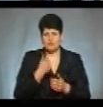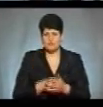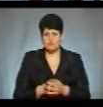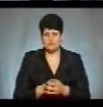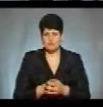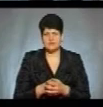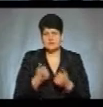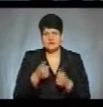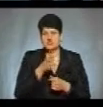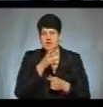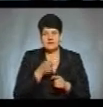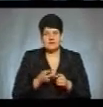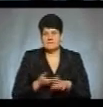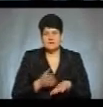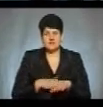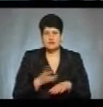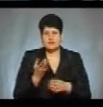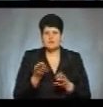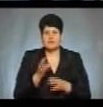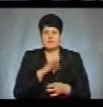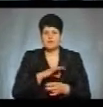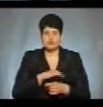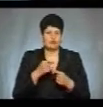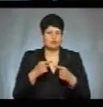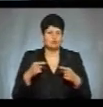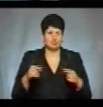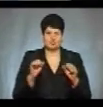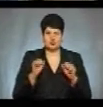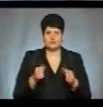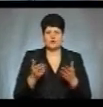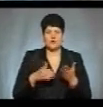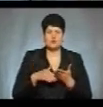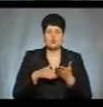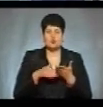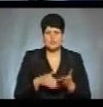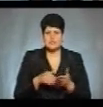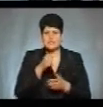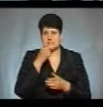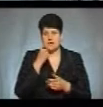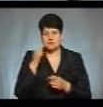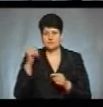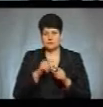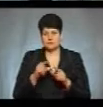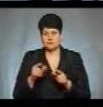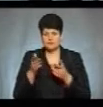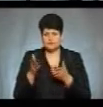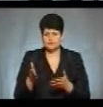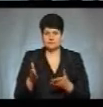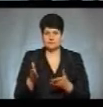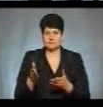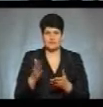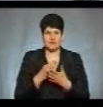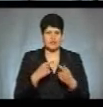що зараз такий час важкий і треба користати будь-яку можливість, щоб якось допомогти, тому що старший школяр, є